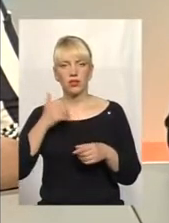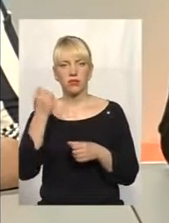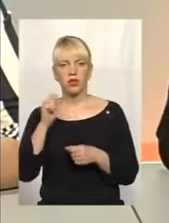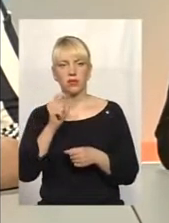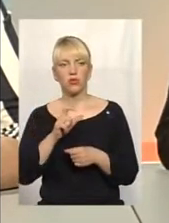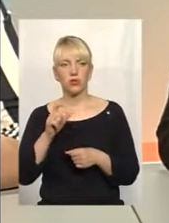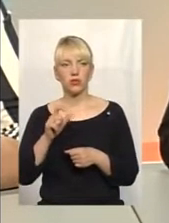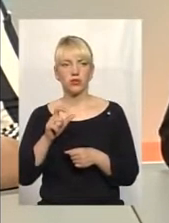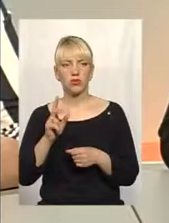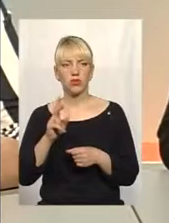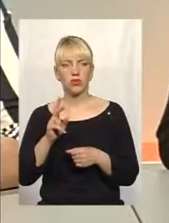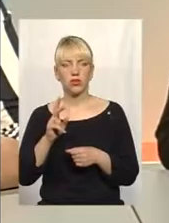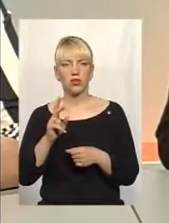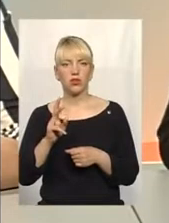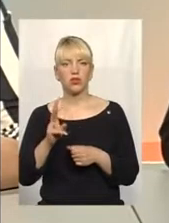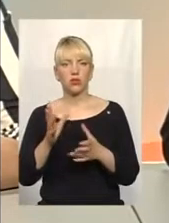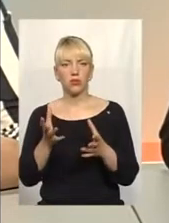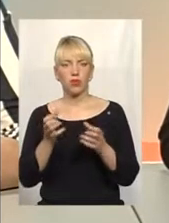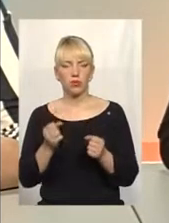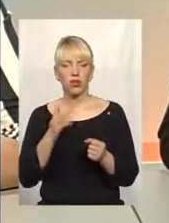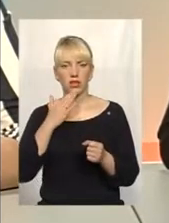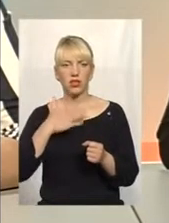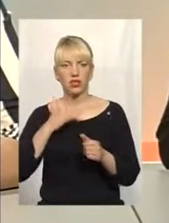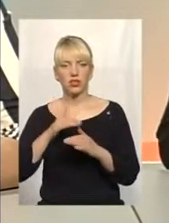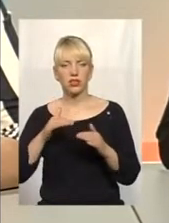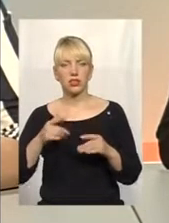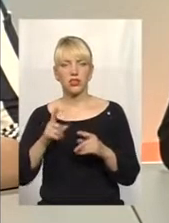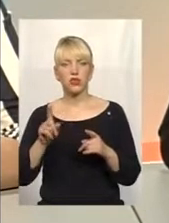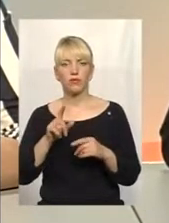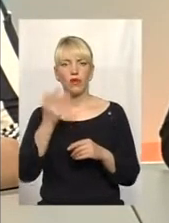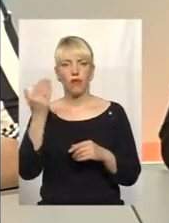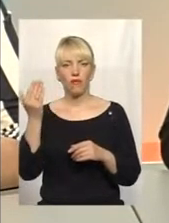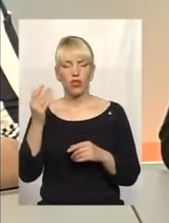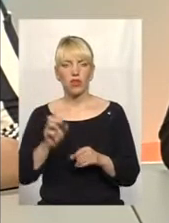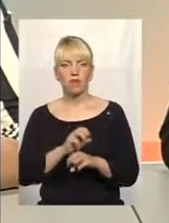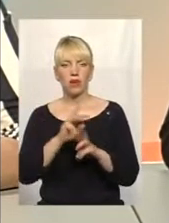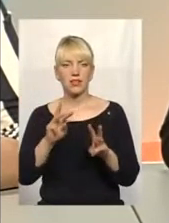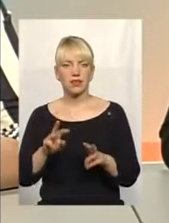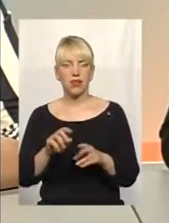буде приймати наших дітей, щоб вони максимально забезпечили дитину. Тобто вже